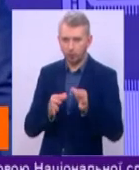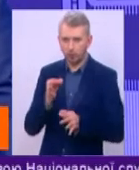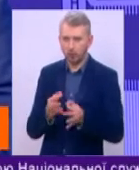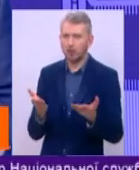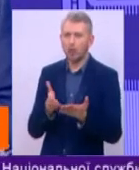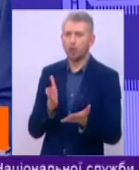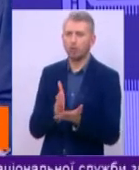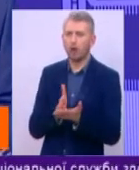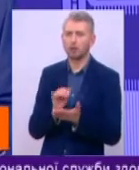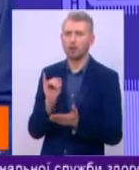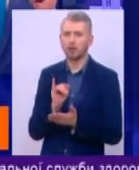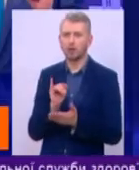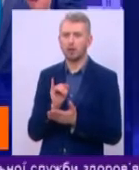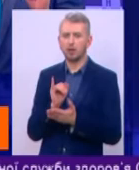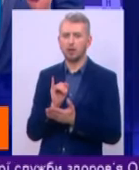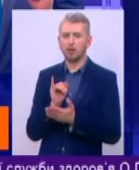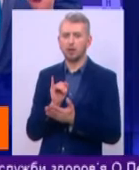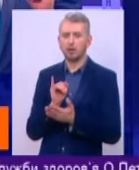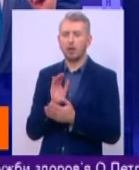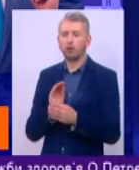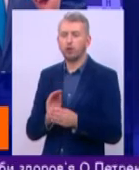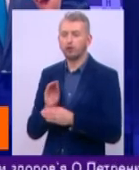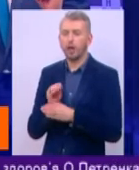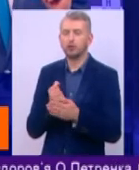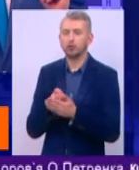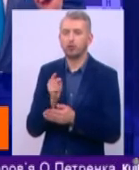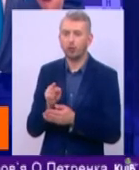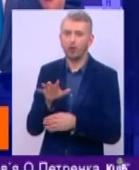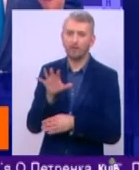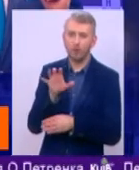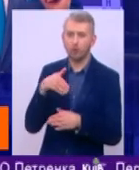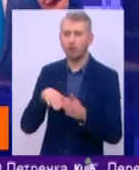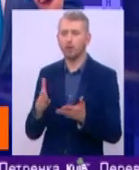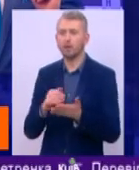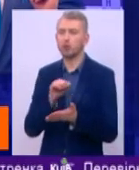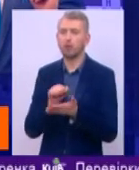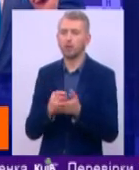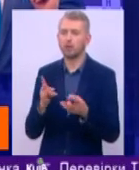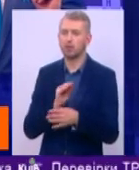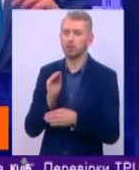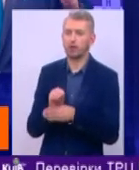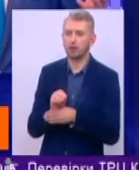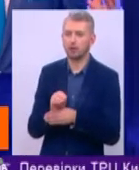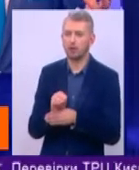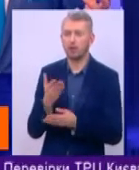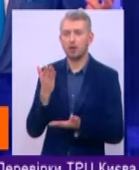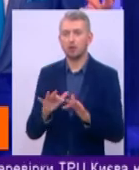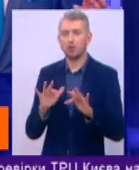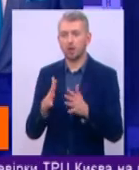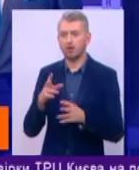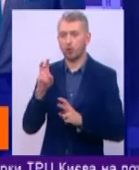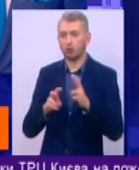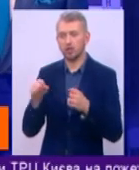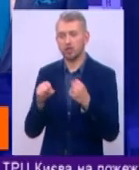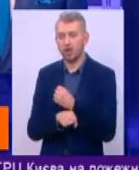яку має і додати до цього, до фото-відео, які документи обов'язково потрібно, якщо сталася виробнича